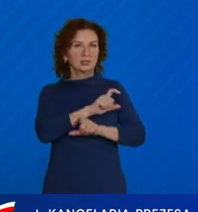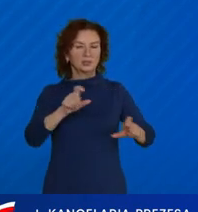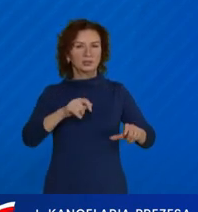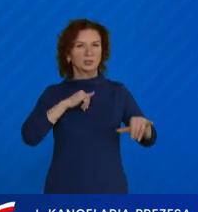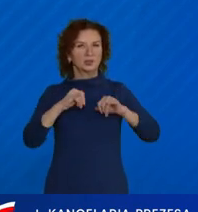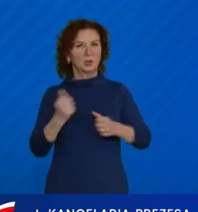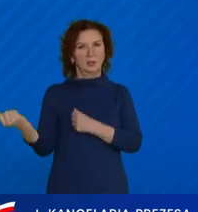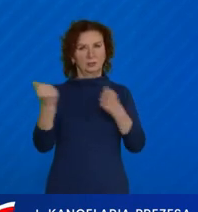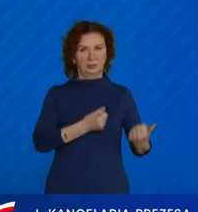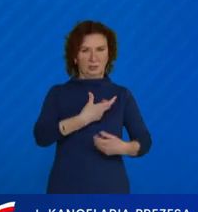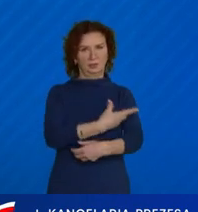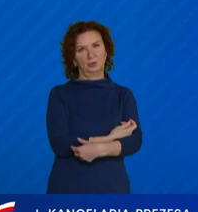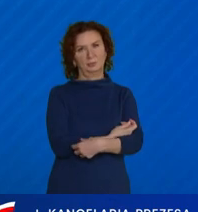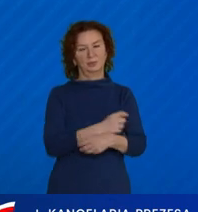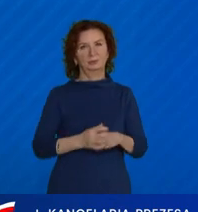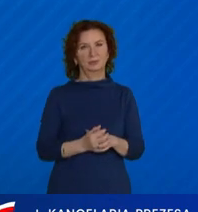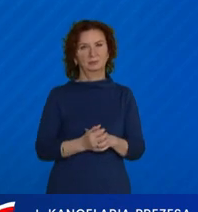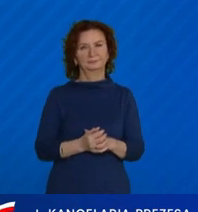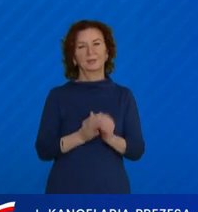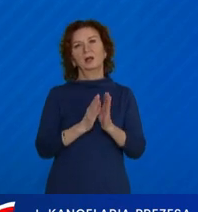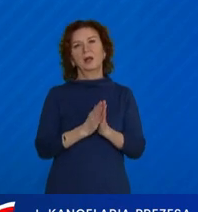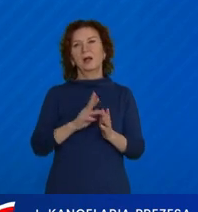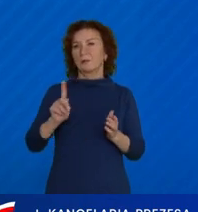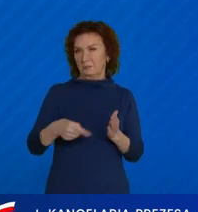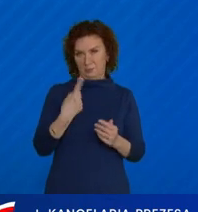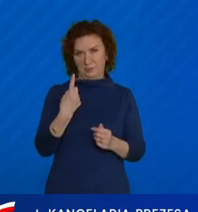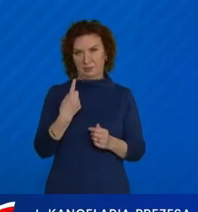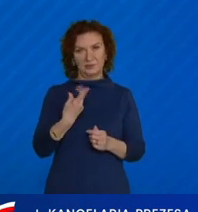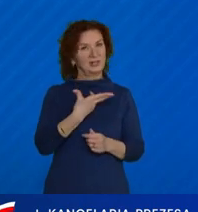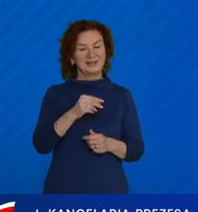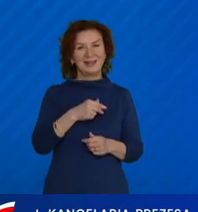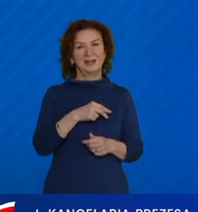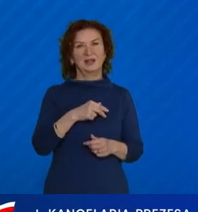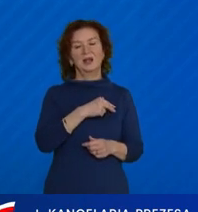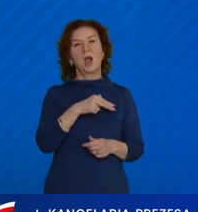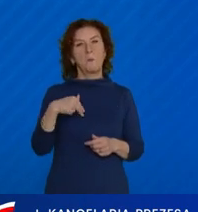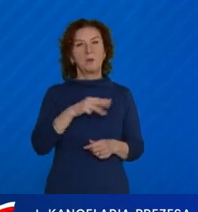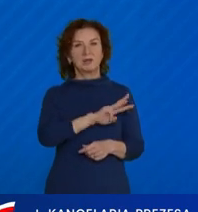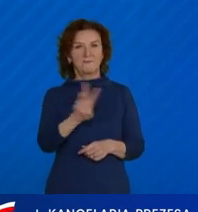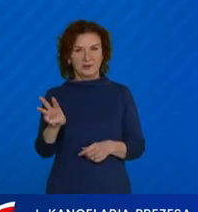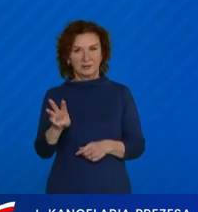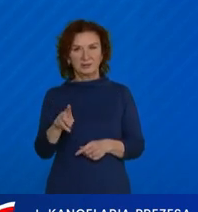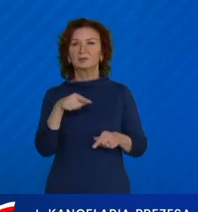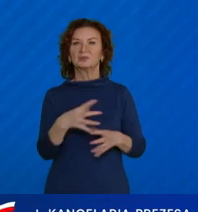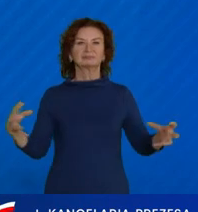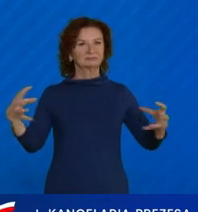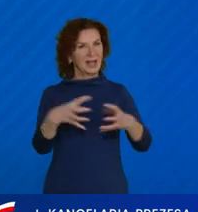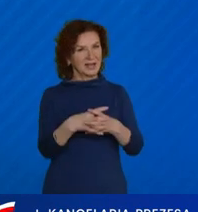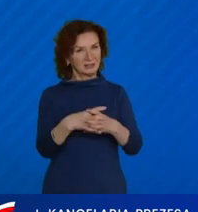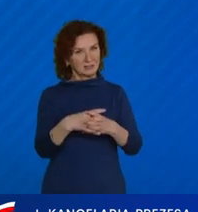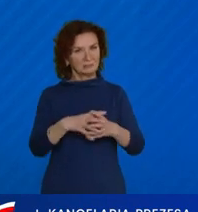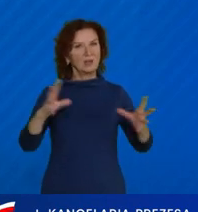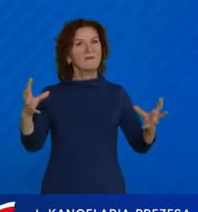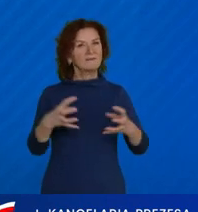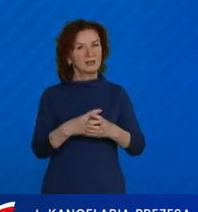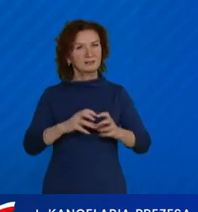szczepionki? No to panie prezydencie, po pierwsze nie my, wy, tylko tutaj gramy jako jedna drużyna i działamy